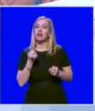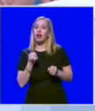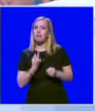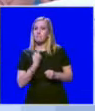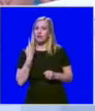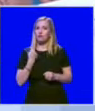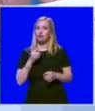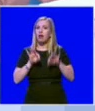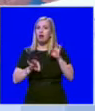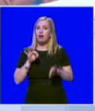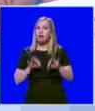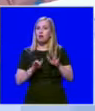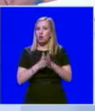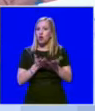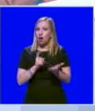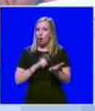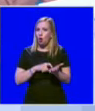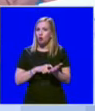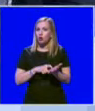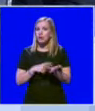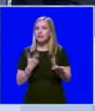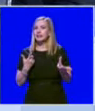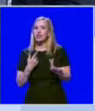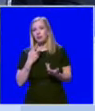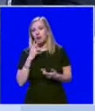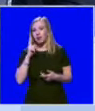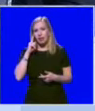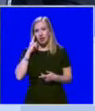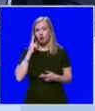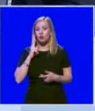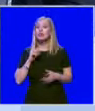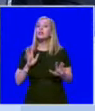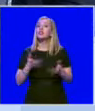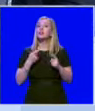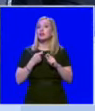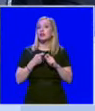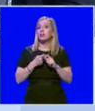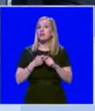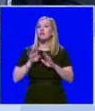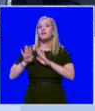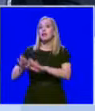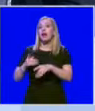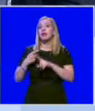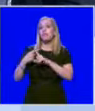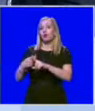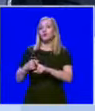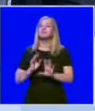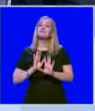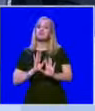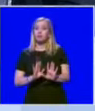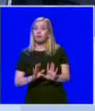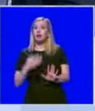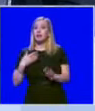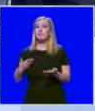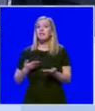кодекс и сякаш няма нищо по-важно в тази ситуация, значи искат нещо да променят в своя полза. Защото ние